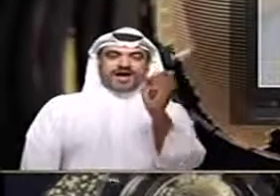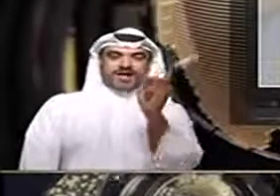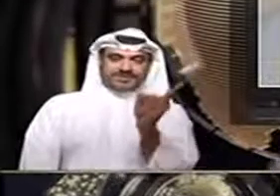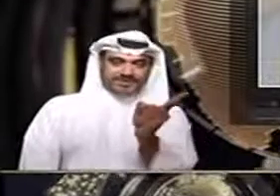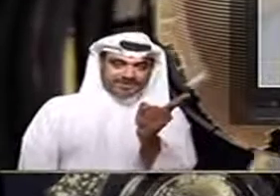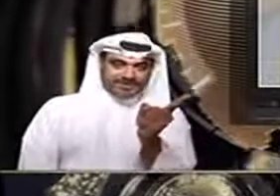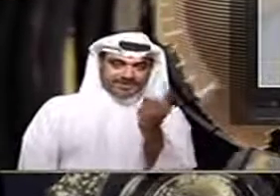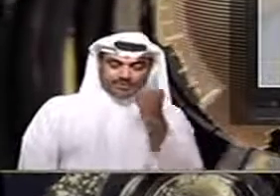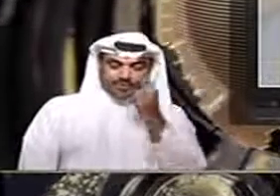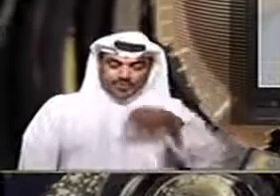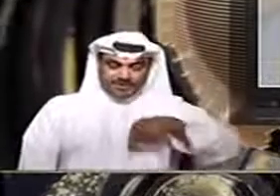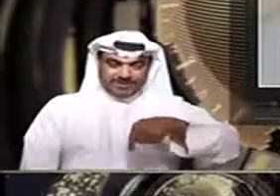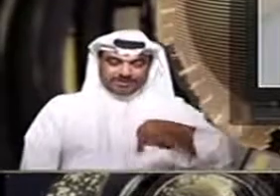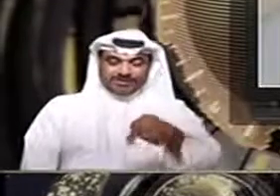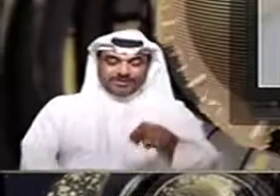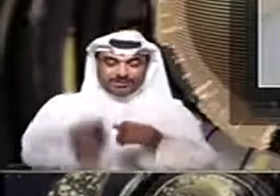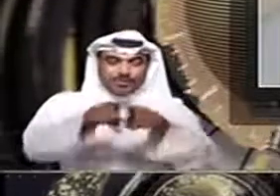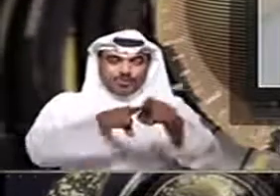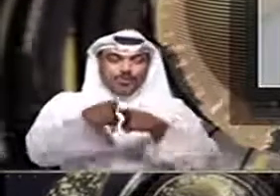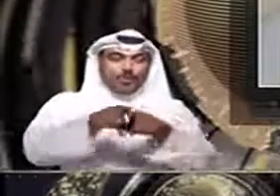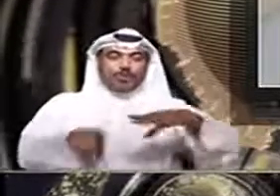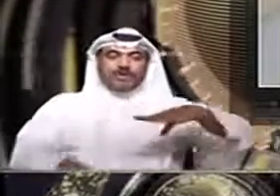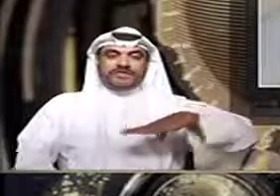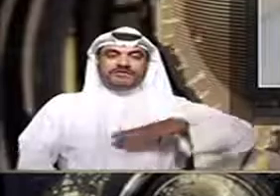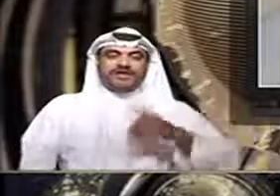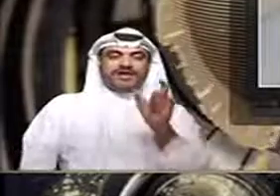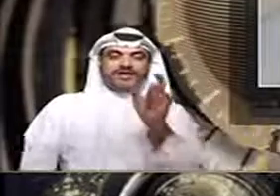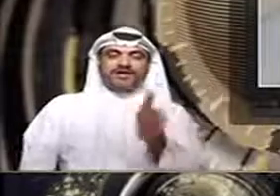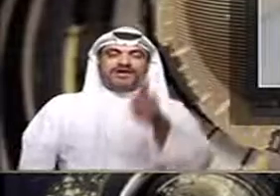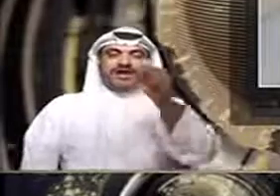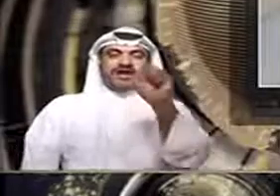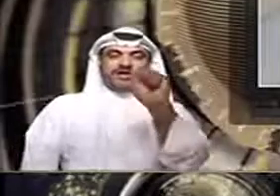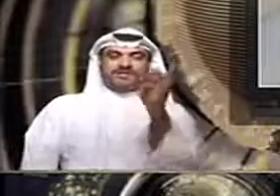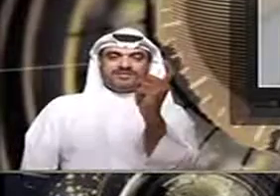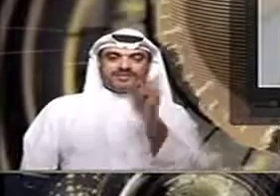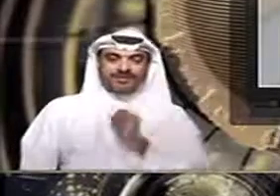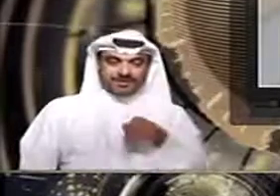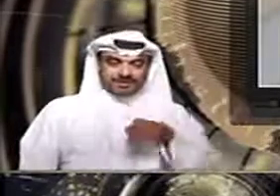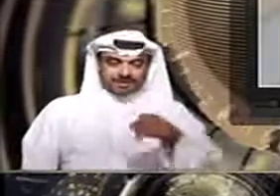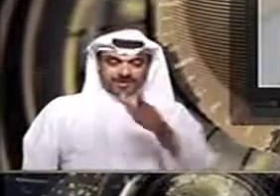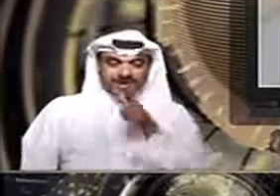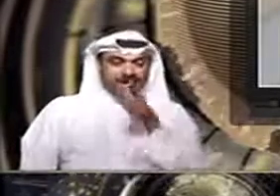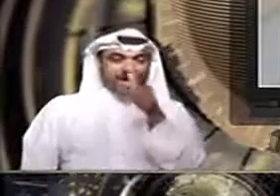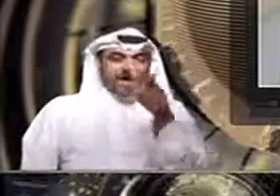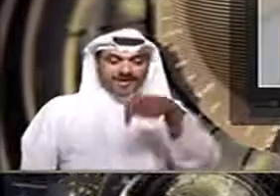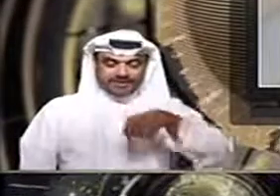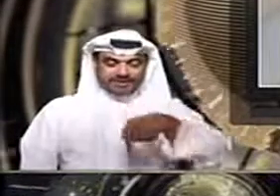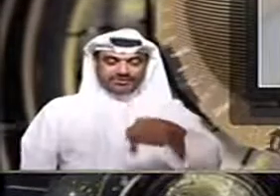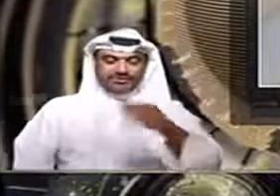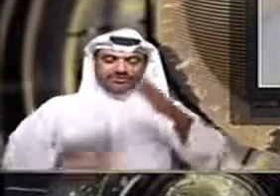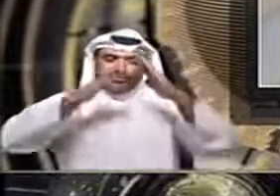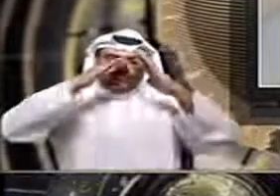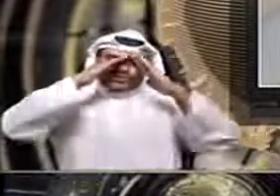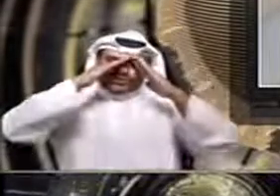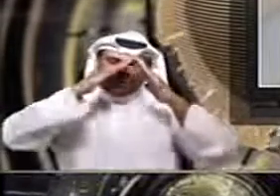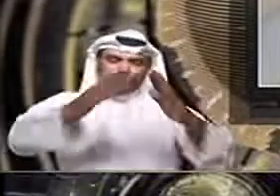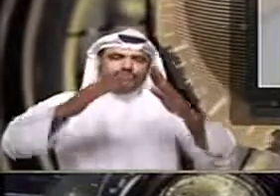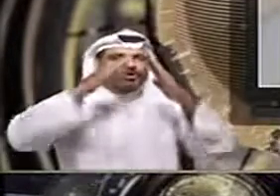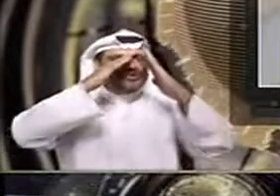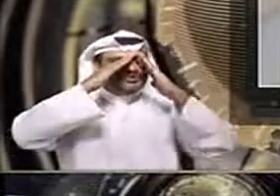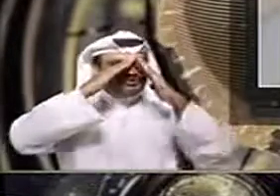جوابية لأخيه سمو الشيخ ناصر المحمد الأحمد الجابر المبارك الصباح، أعرب فيها سموه حفظه الله عن